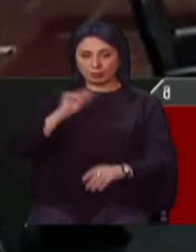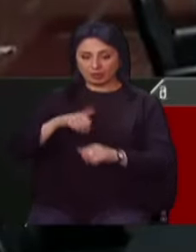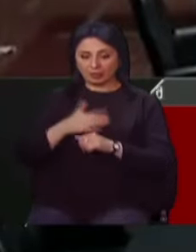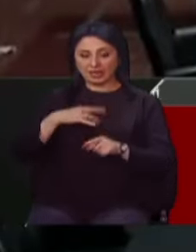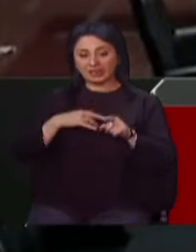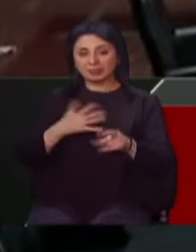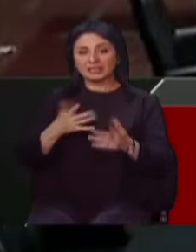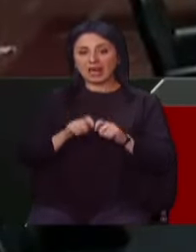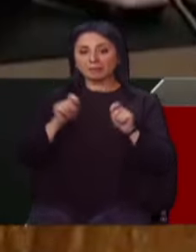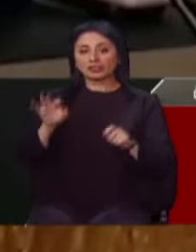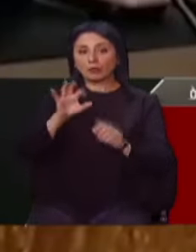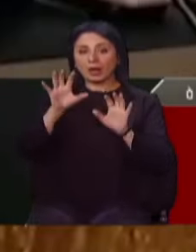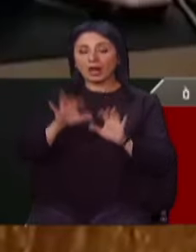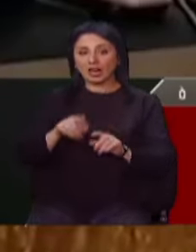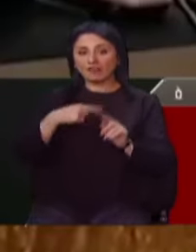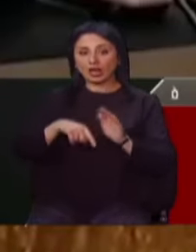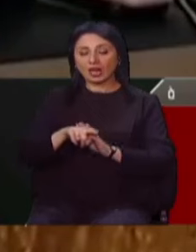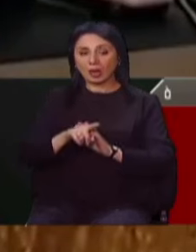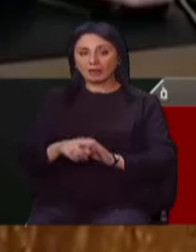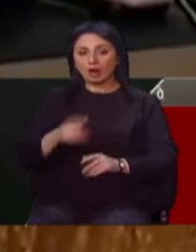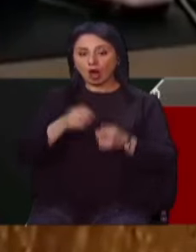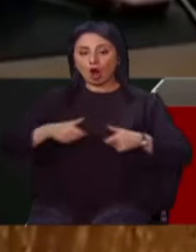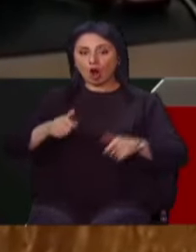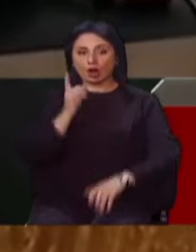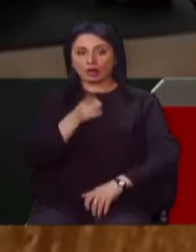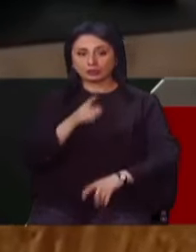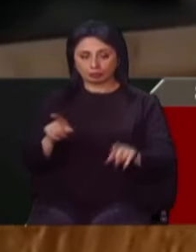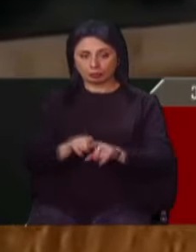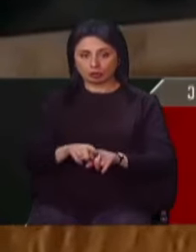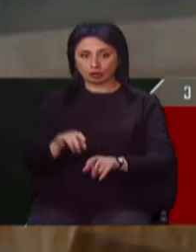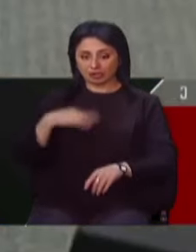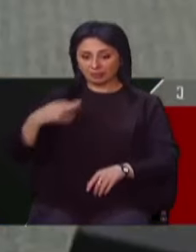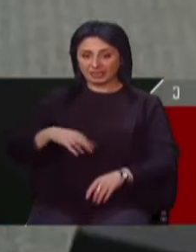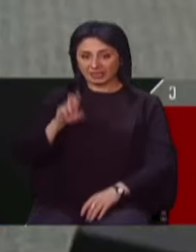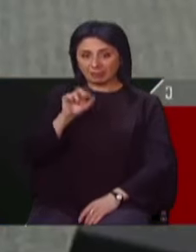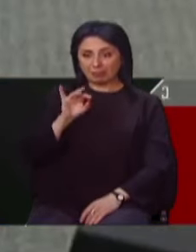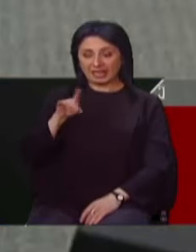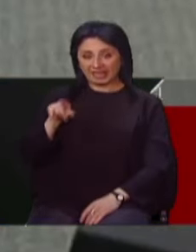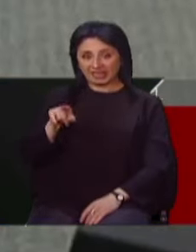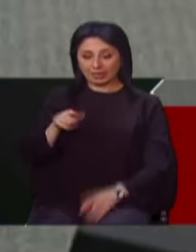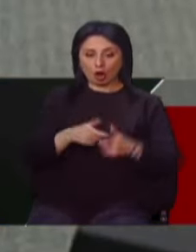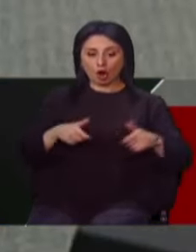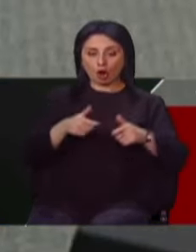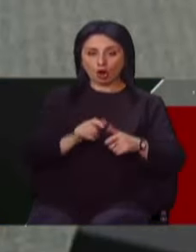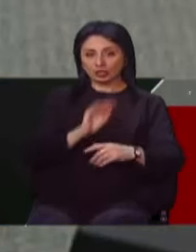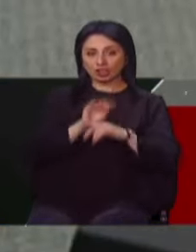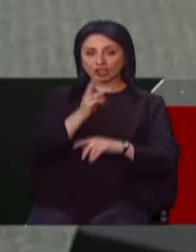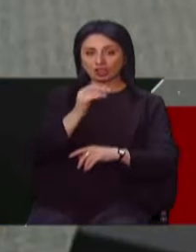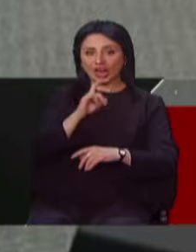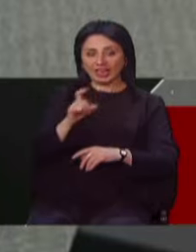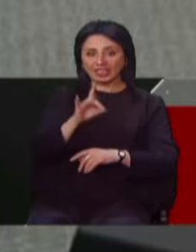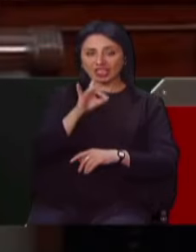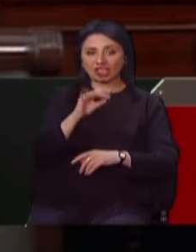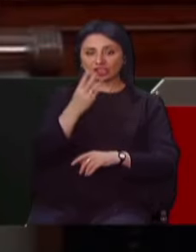თბილისს გამჭვირვალობის შესახებ კანონის გამო თვით კონგრესიც უქნევს. ის, რაც მდივან ბლინკენს დააკლდა, კონგრესმენებმა ჯინ შაჰინმა და ჯიმ